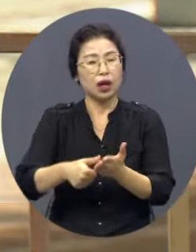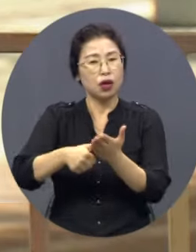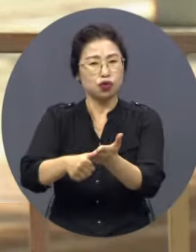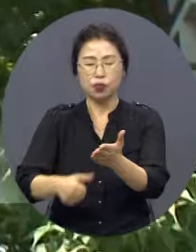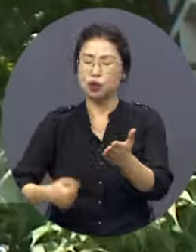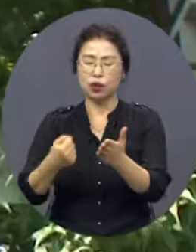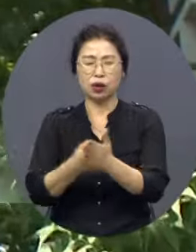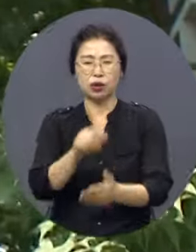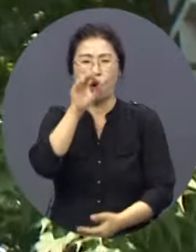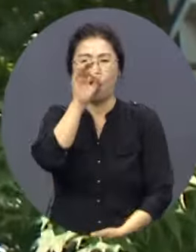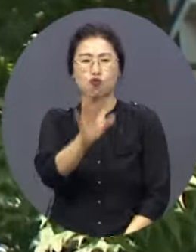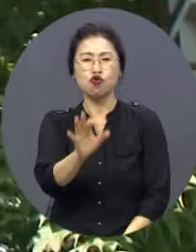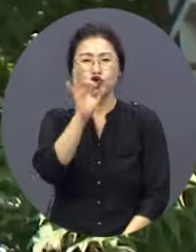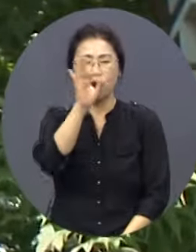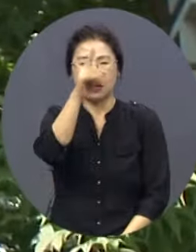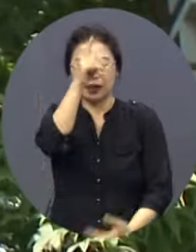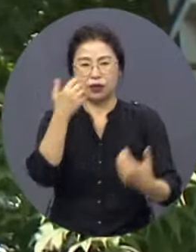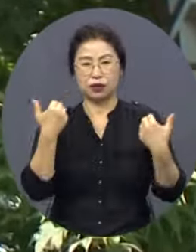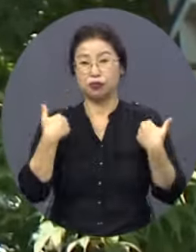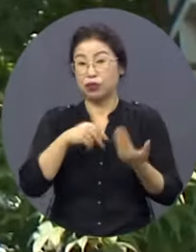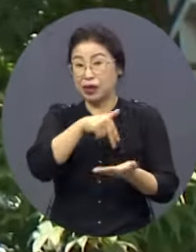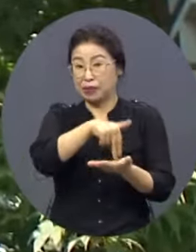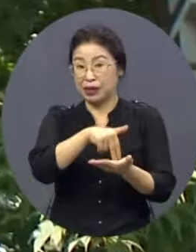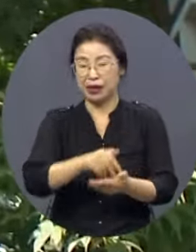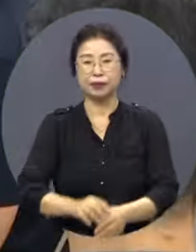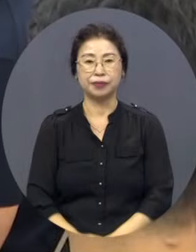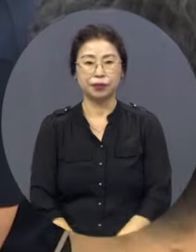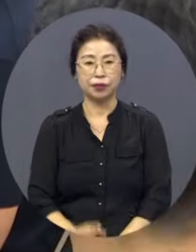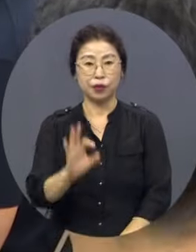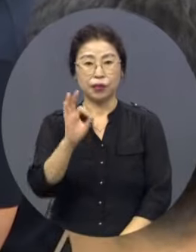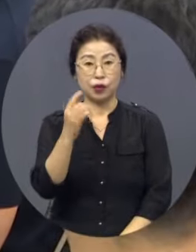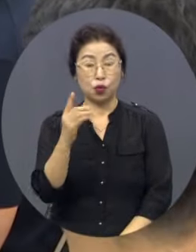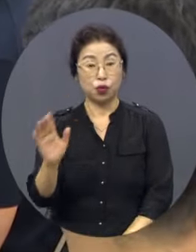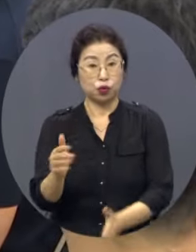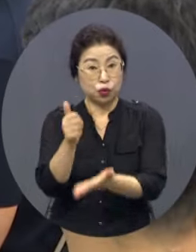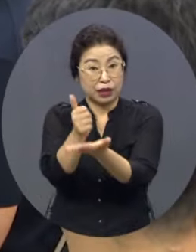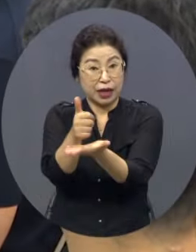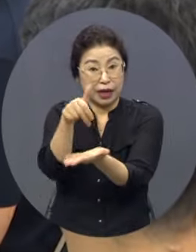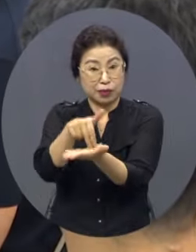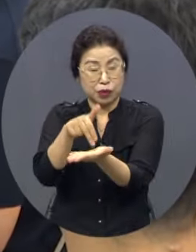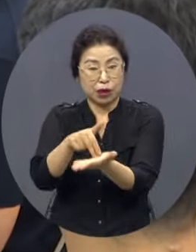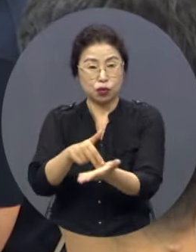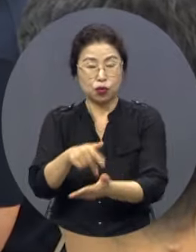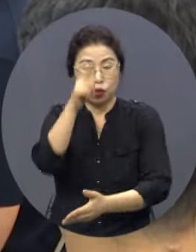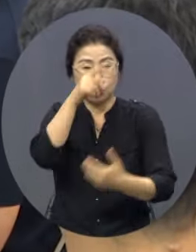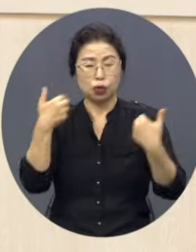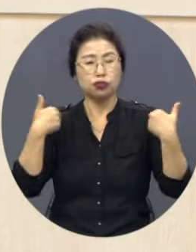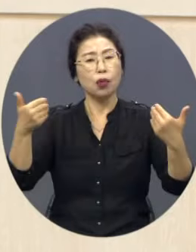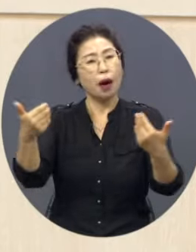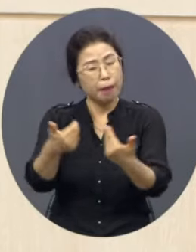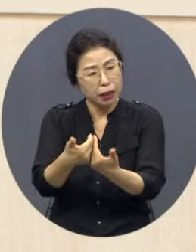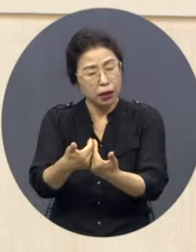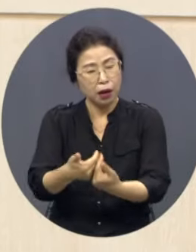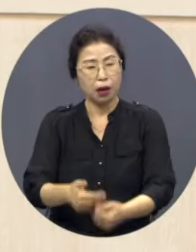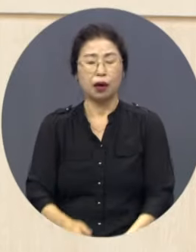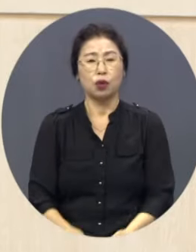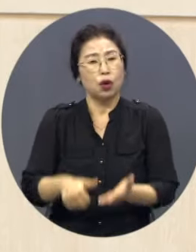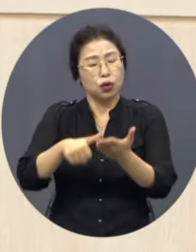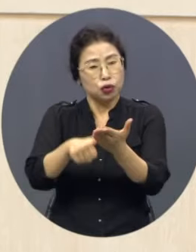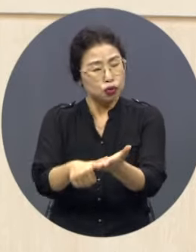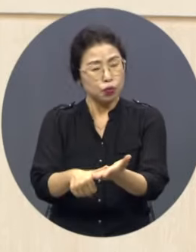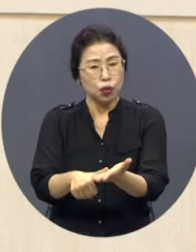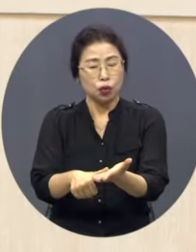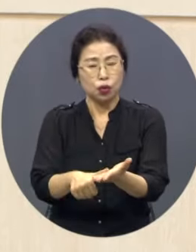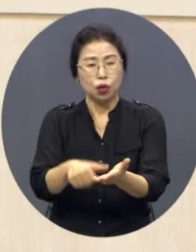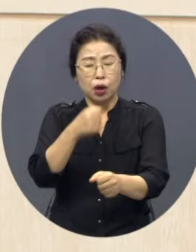주민투표로 결정할 수 없다는 입장입니다. 오영훈 제주도지사도 국토부가 반대하면 주민투표를